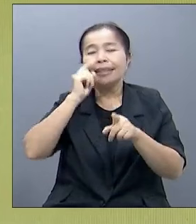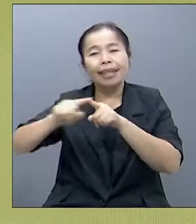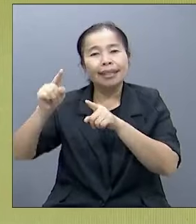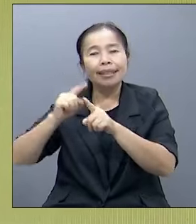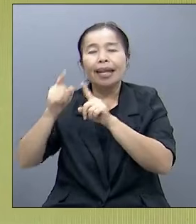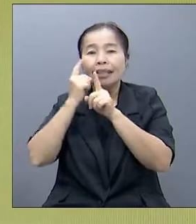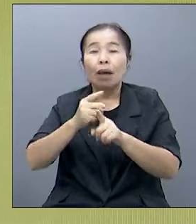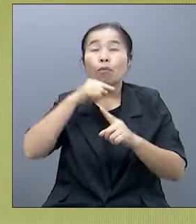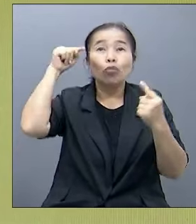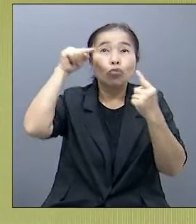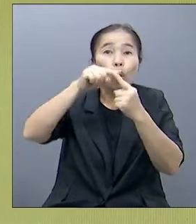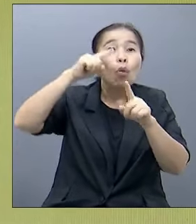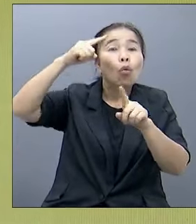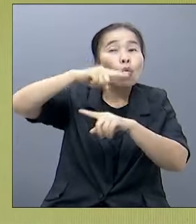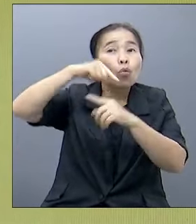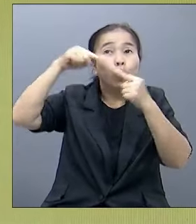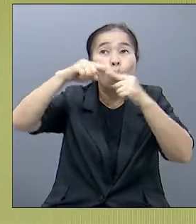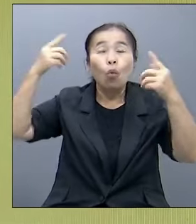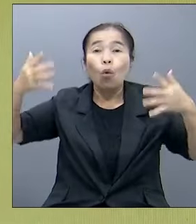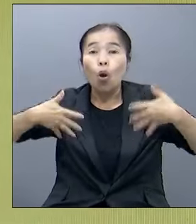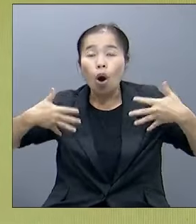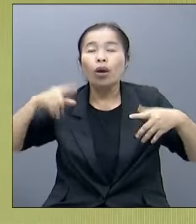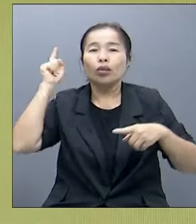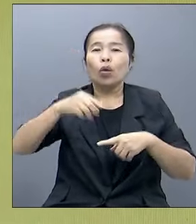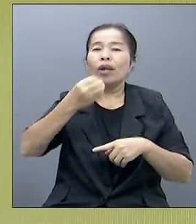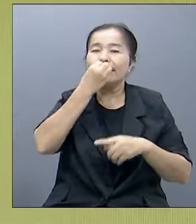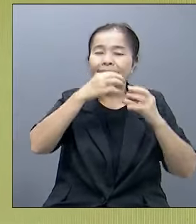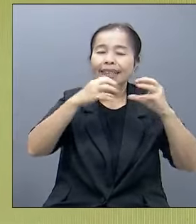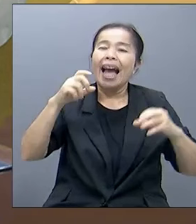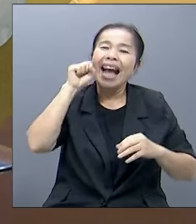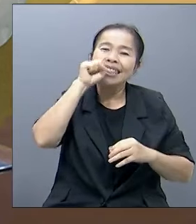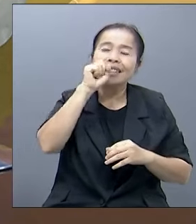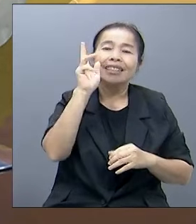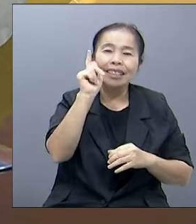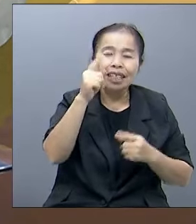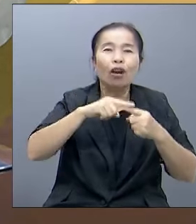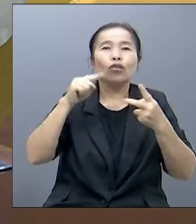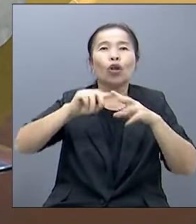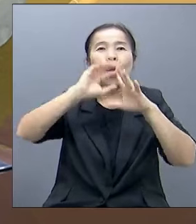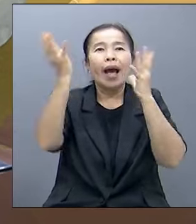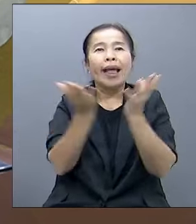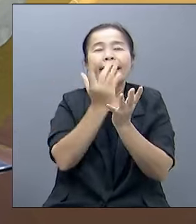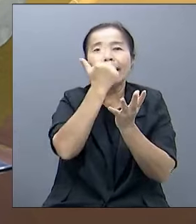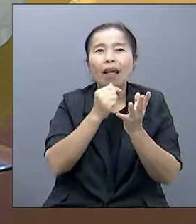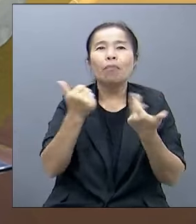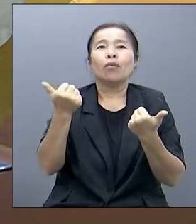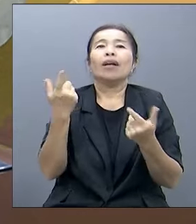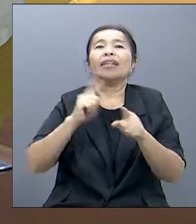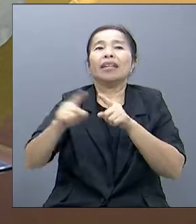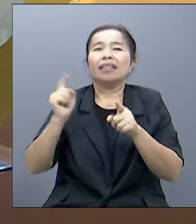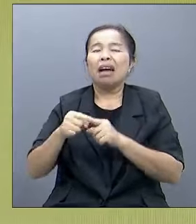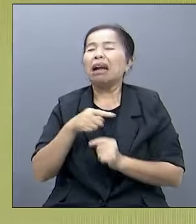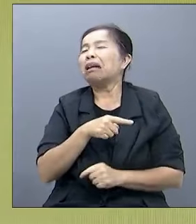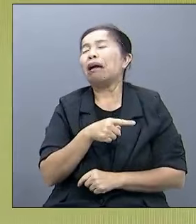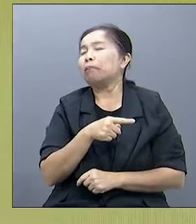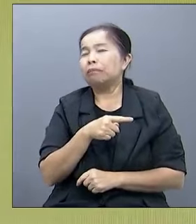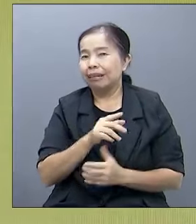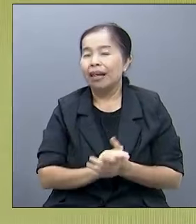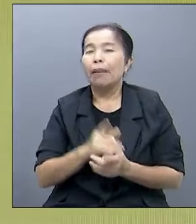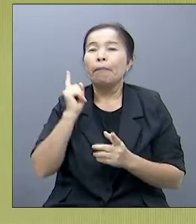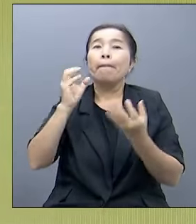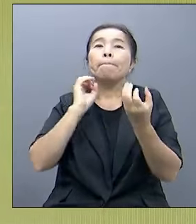น้าร้อนพวกนี้กินแตงกวา ทุเรียน แตงโม มะม่วง แตงกวาตอนนี้ก็แพงพี่ยุ้ย เพราะว่าช่วงนี้มันจะขึ้นราคากันหมดไงแต่อย่างน้อยก็เป็นผลไม้ห